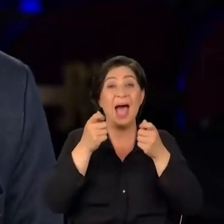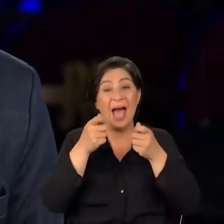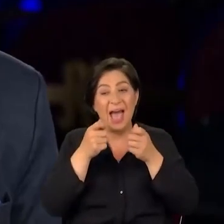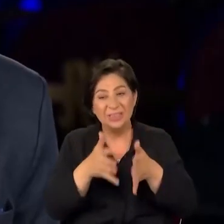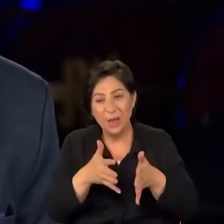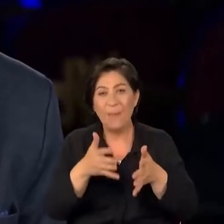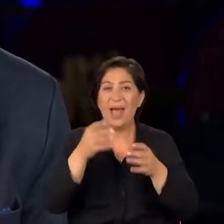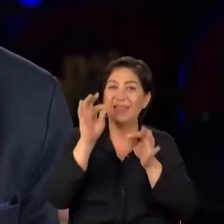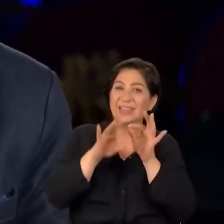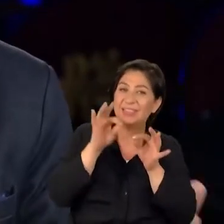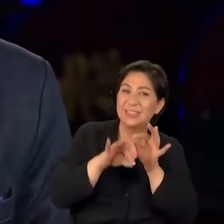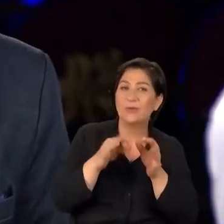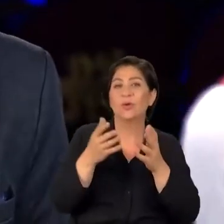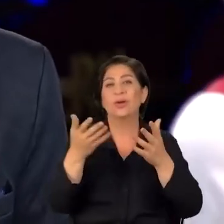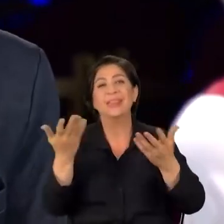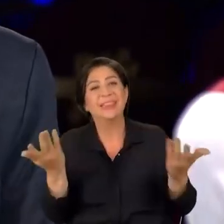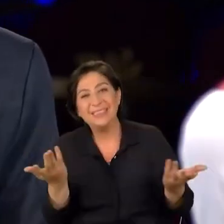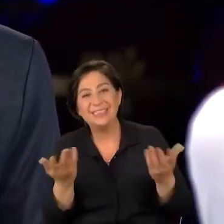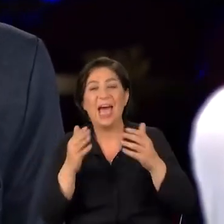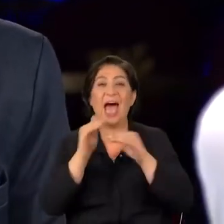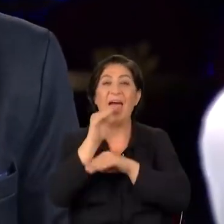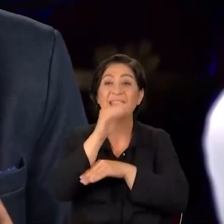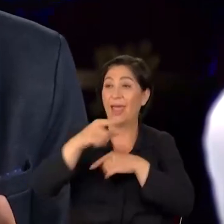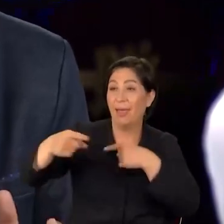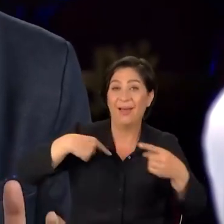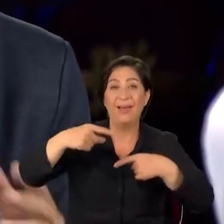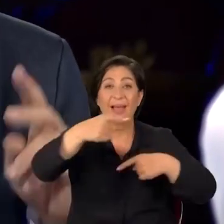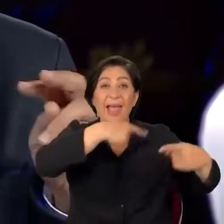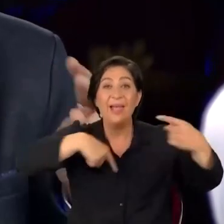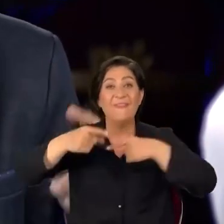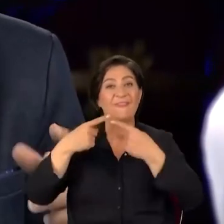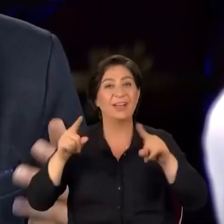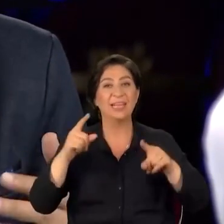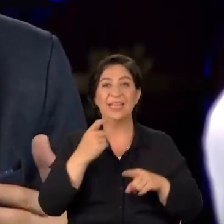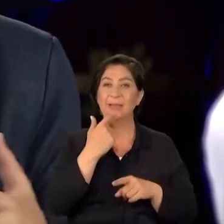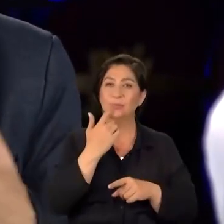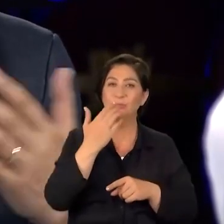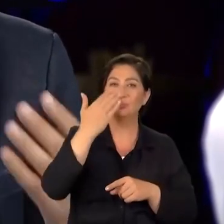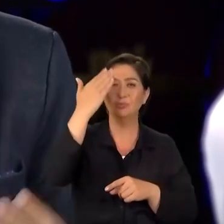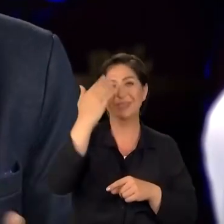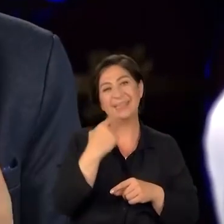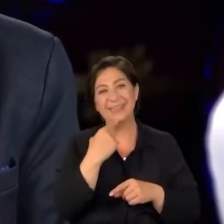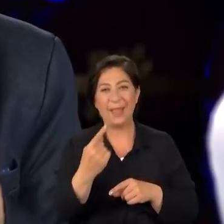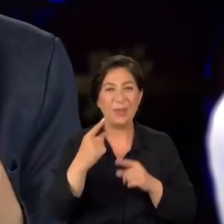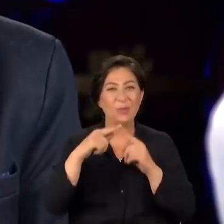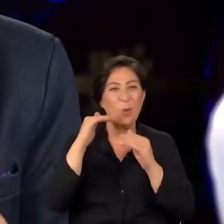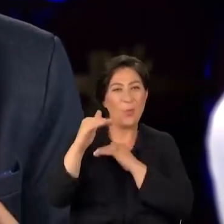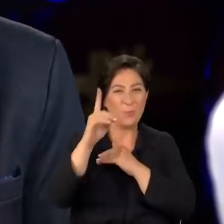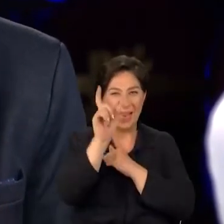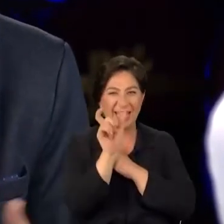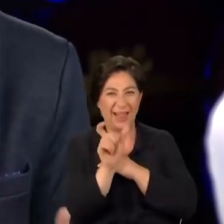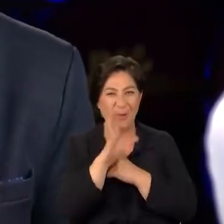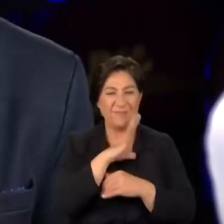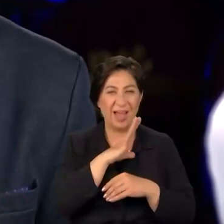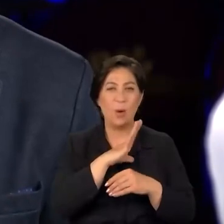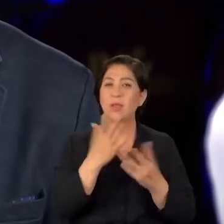da, tasarruf pattern'ı da bütün hayattan ilişkisi farklı. Hani yaş kemale ermek diye bizim toplumun bir lafı vardır.